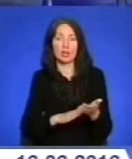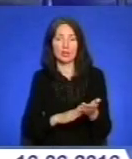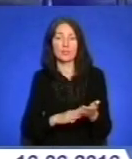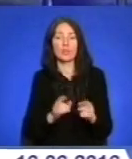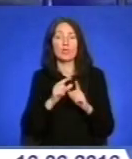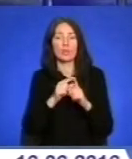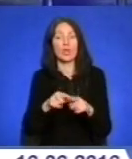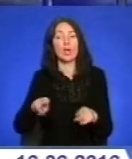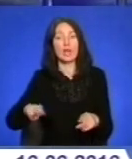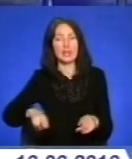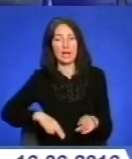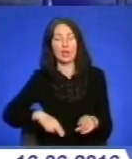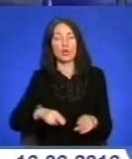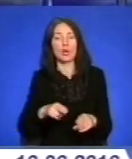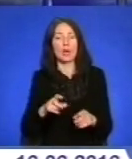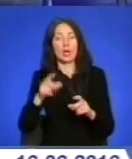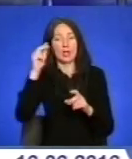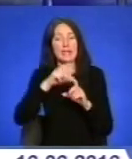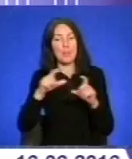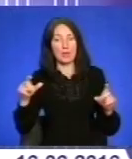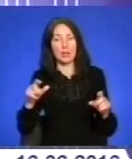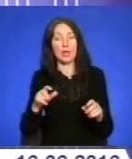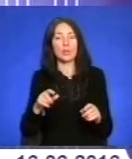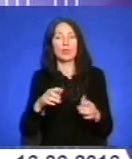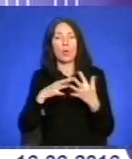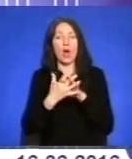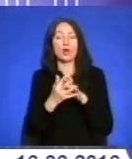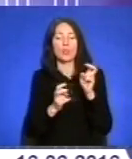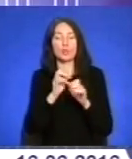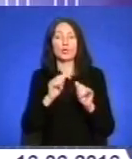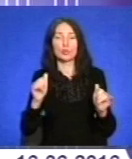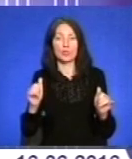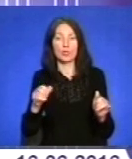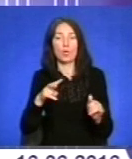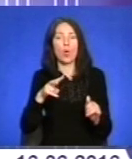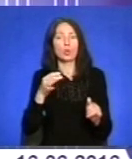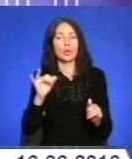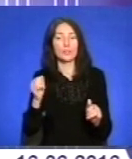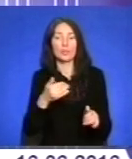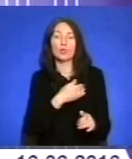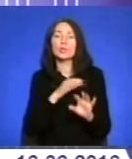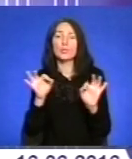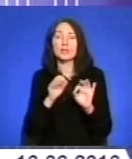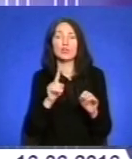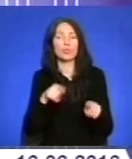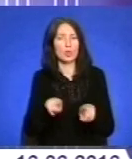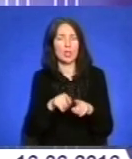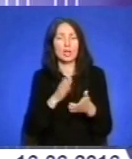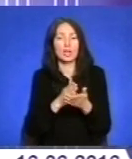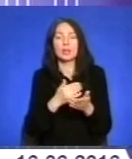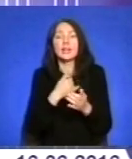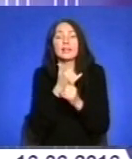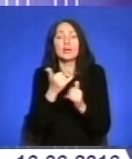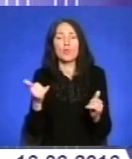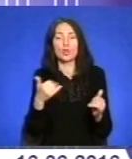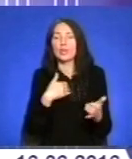Тернопільської облдержадміністрації Віталій Луй. В принципі, коментувати, там, чому так стається, я не можу, тому що там